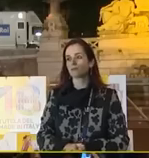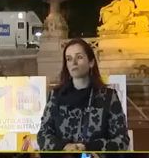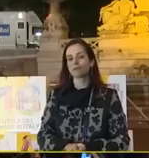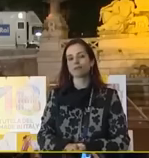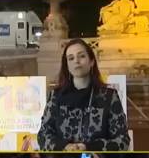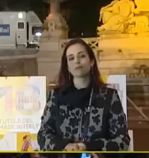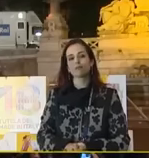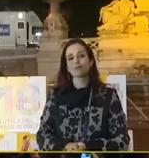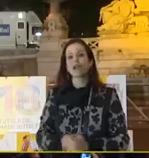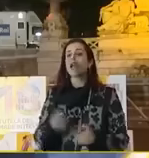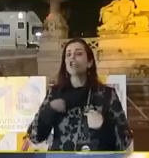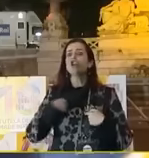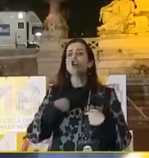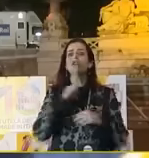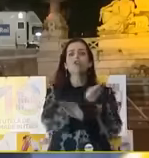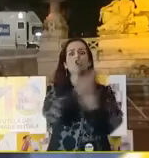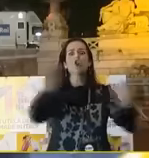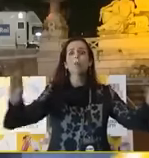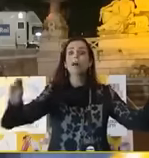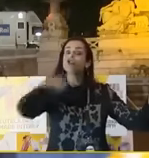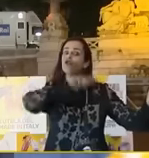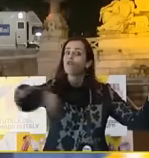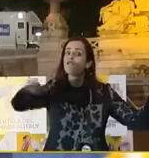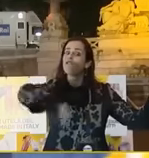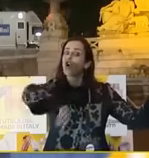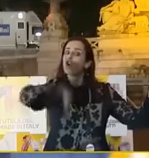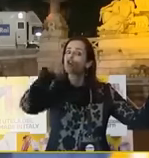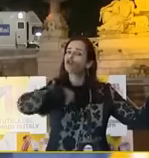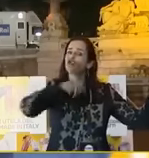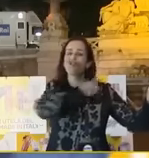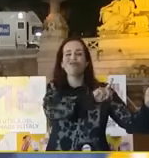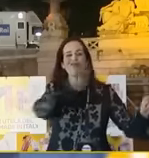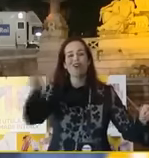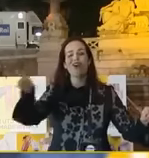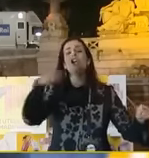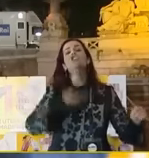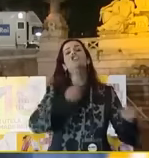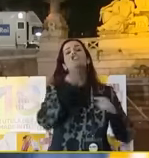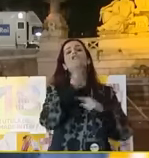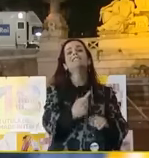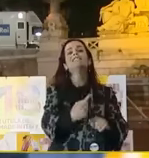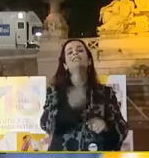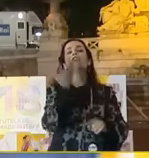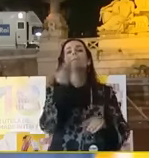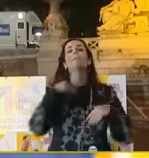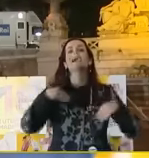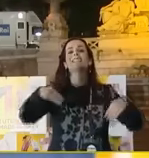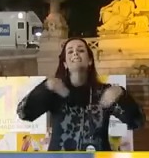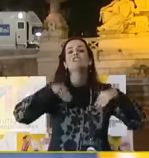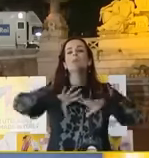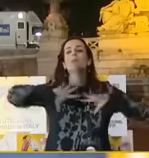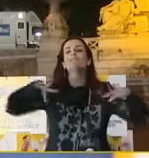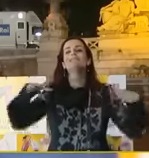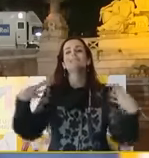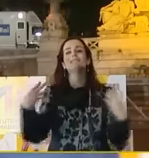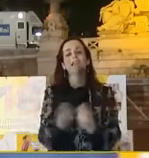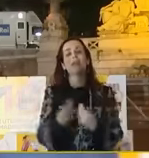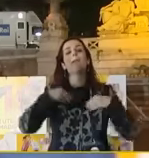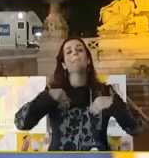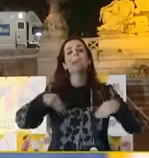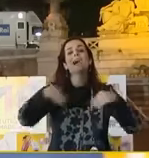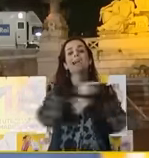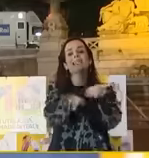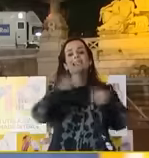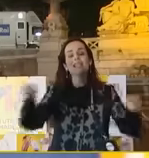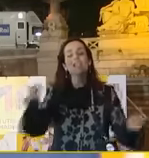Non vi sto chiedendo il voto, non ve l'ho mai chiesto, vi dico di venire con noi, di partecipare, perché partecipando alla vita politica alle volte ti viene il